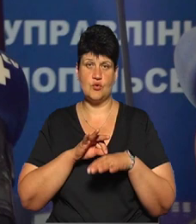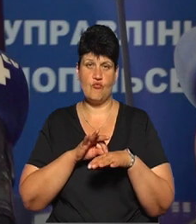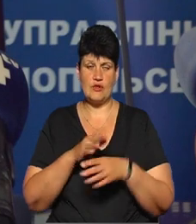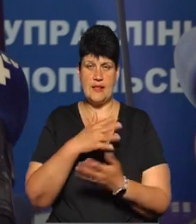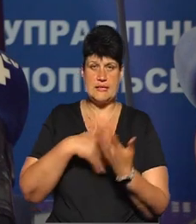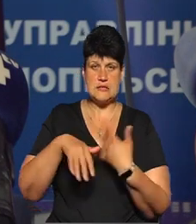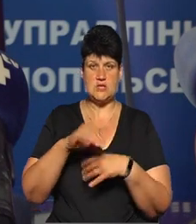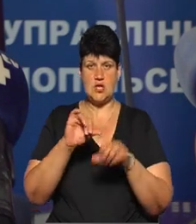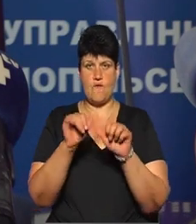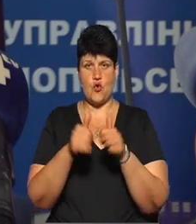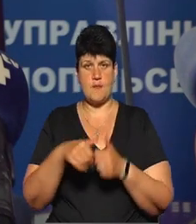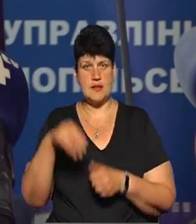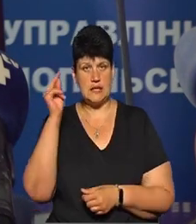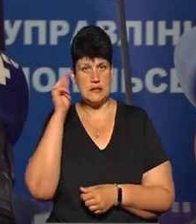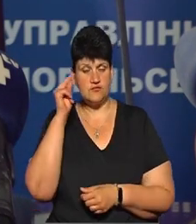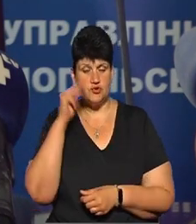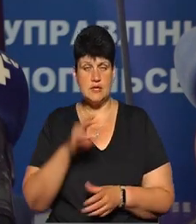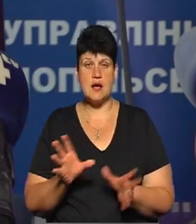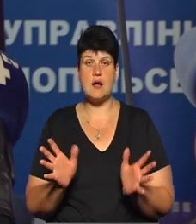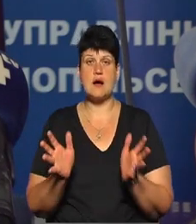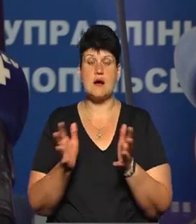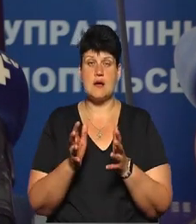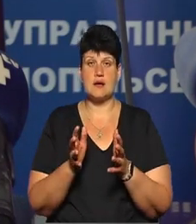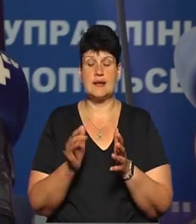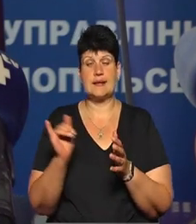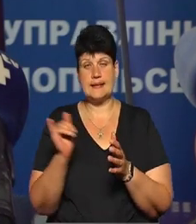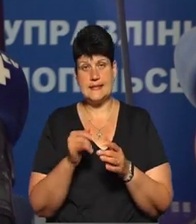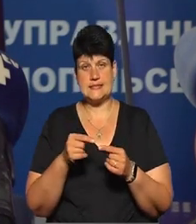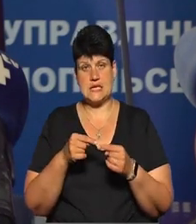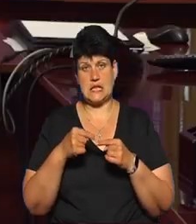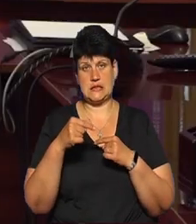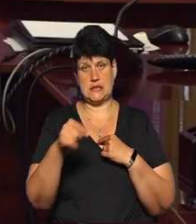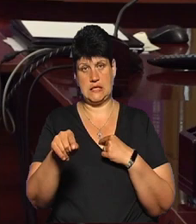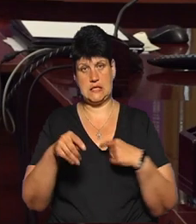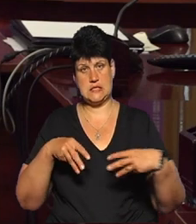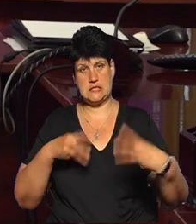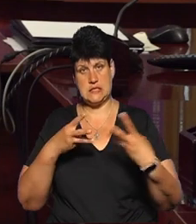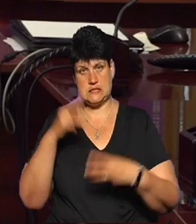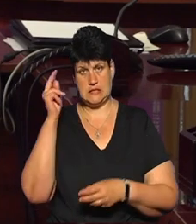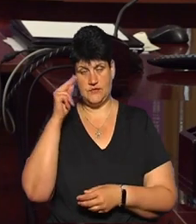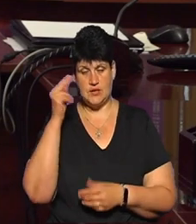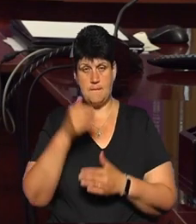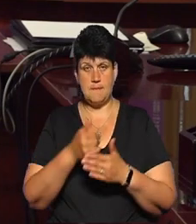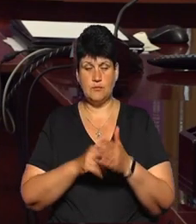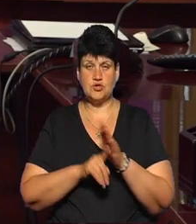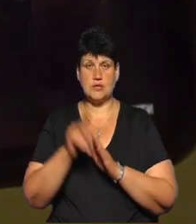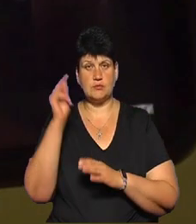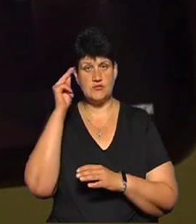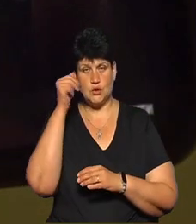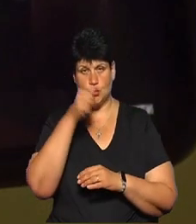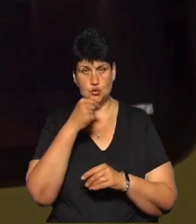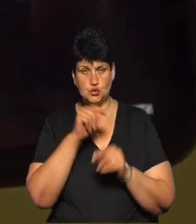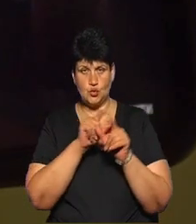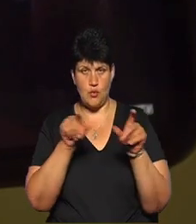змішаною формою навчання, разом з тим і за дистанційною формою навчання. Перед початком навчального року школи